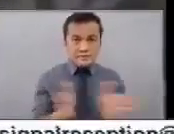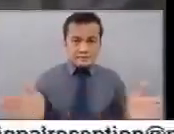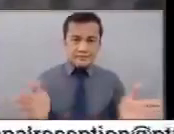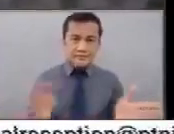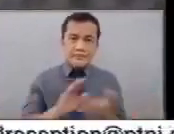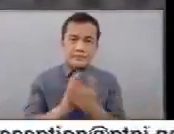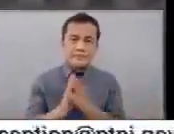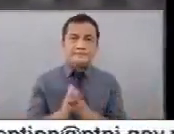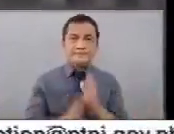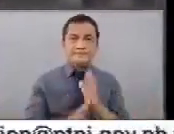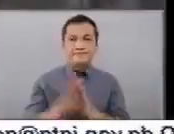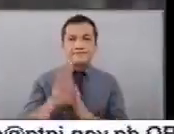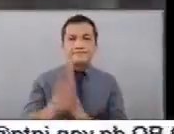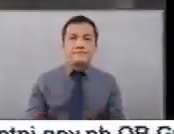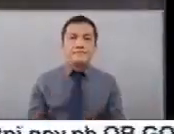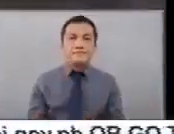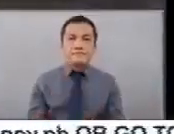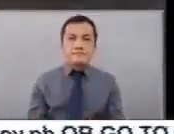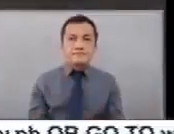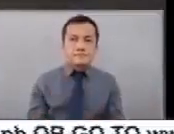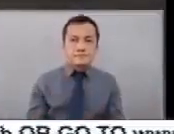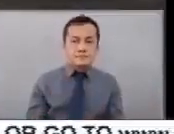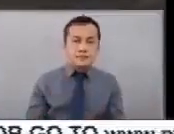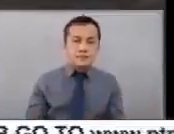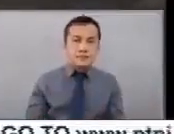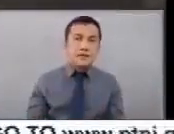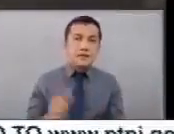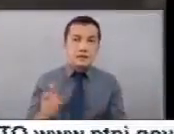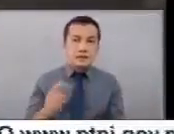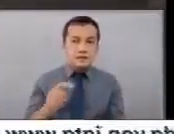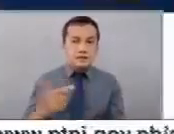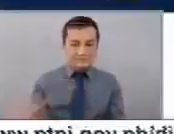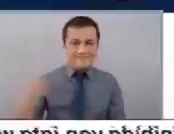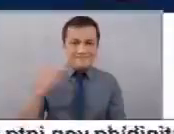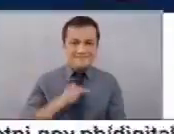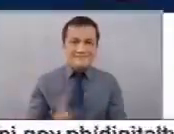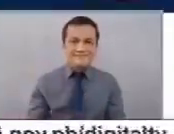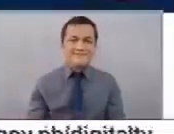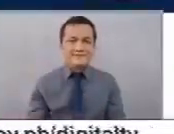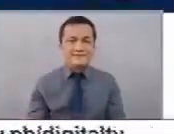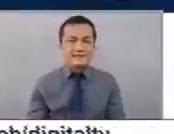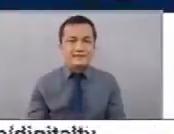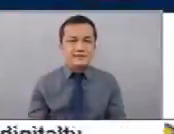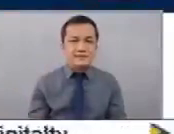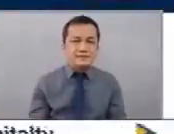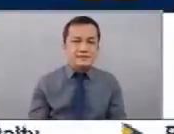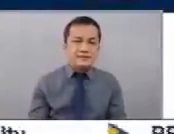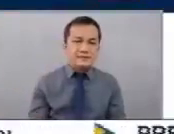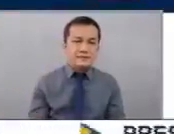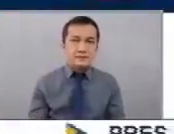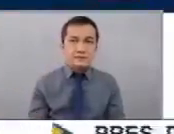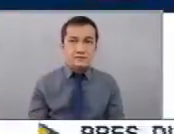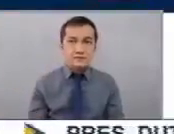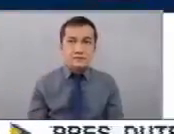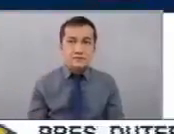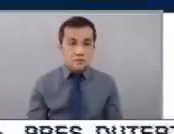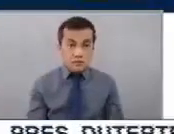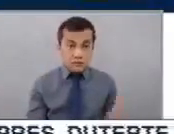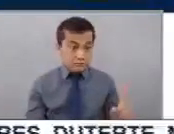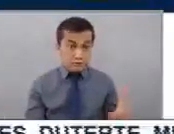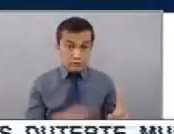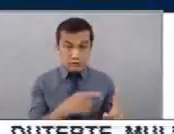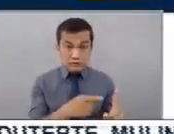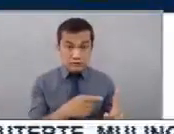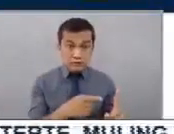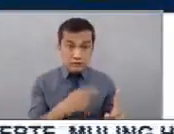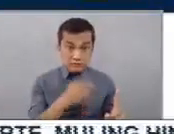po ang lokal na pamahalaan na mas mag-ingat ngayong tag-ulan. Kailangan sila i-celebrate, family gathering ba? Ligo